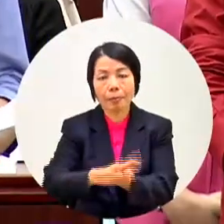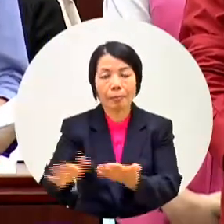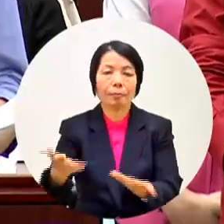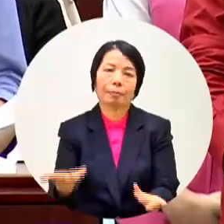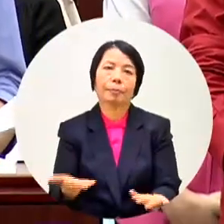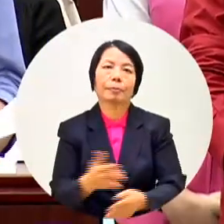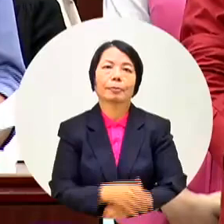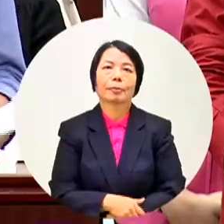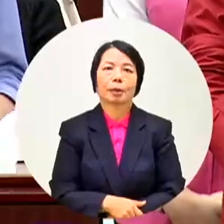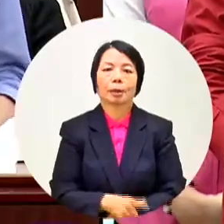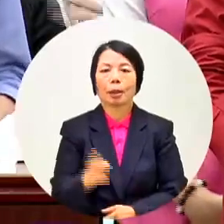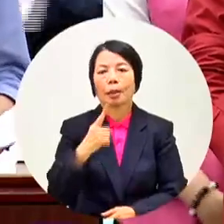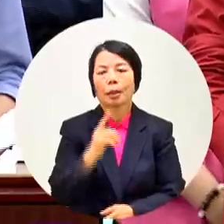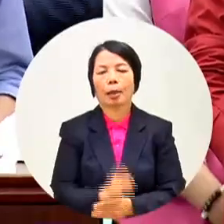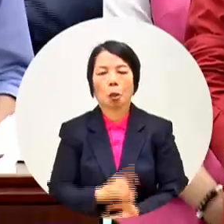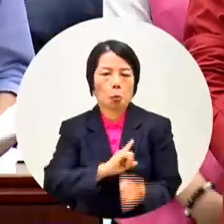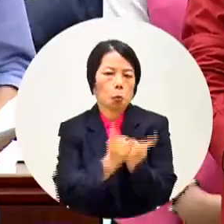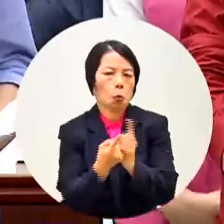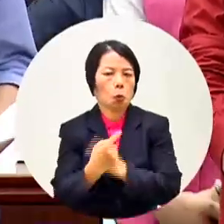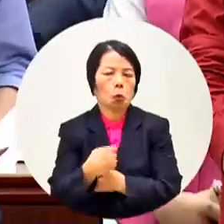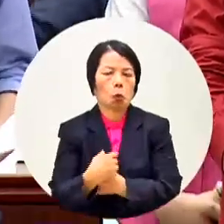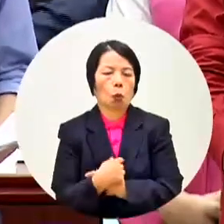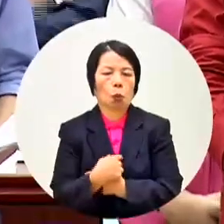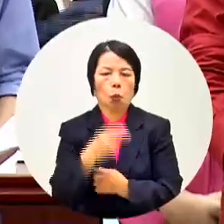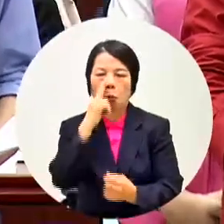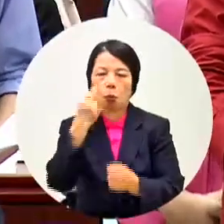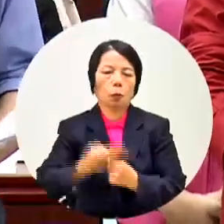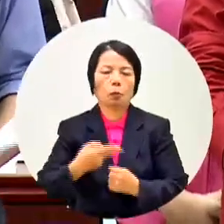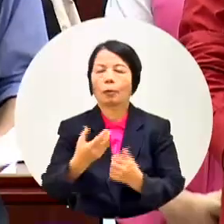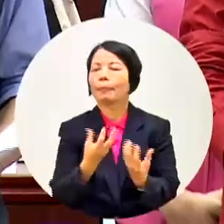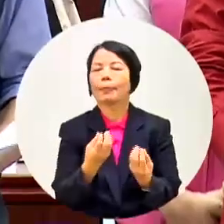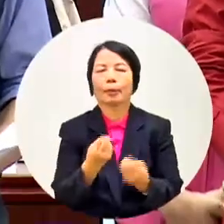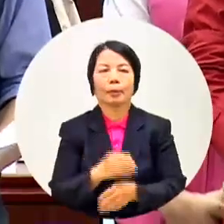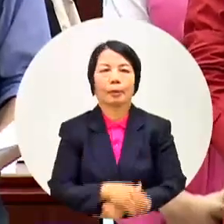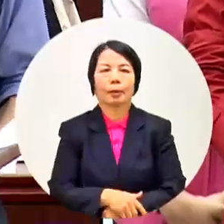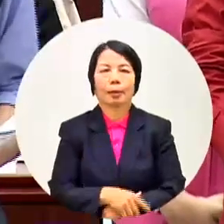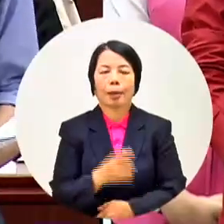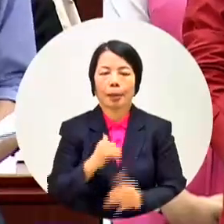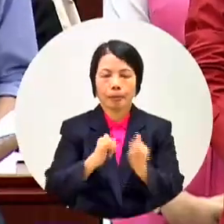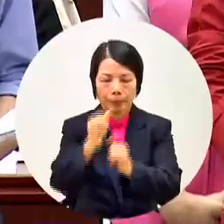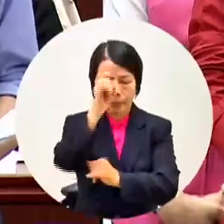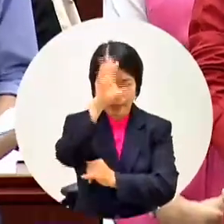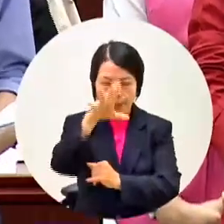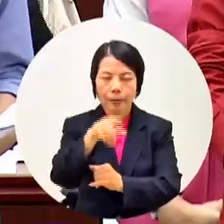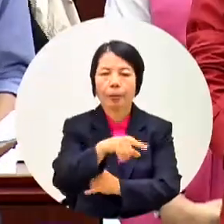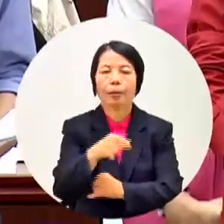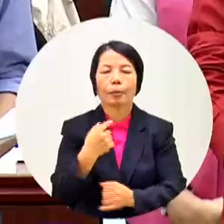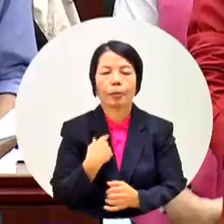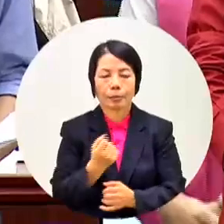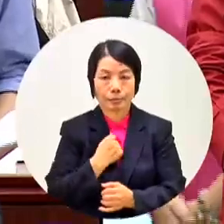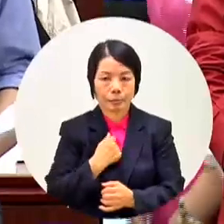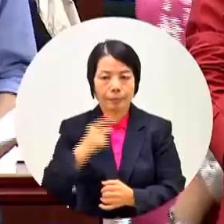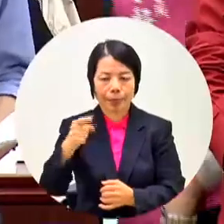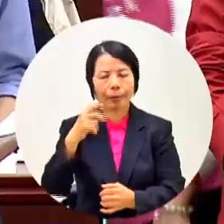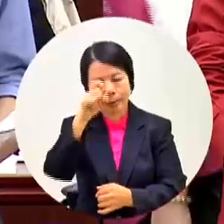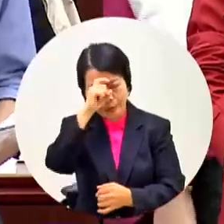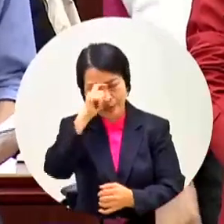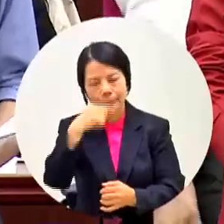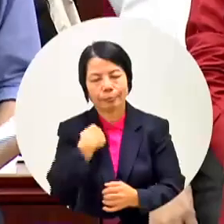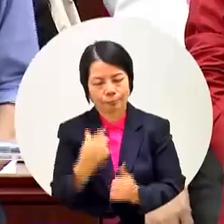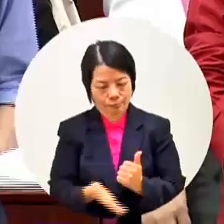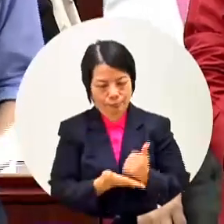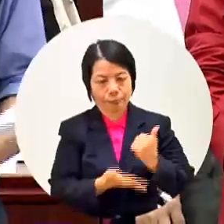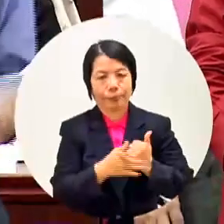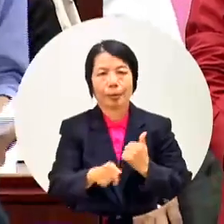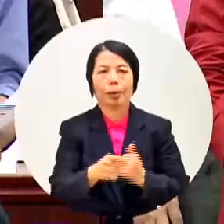鞋。我相信民进党团也希望我们做得好，我们这个团队不知道能做多还是少，但是我们会全力以